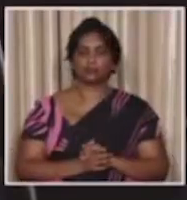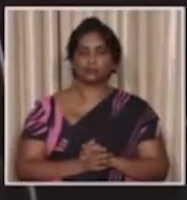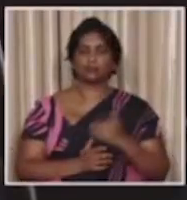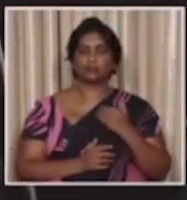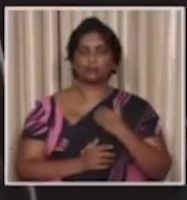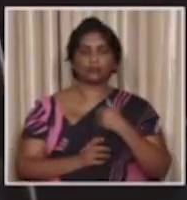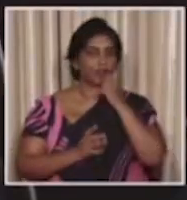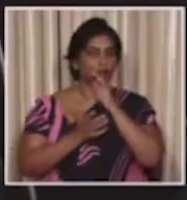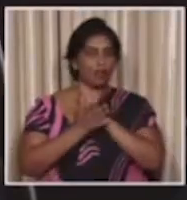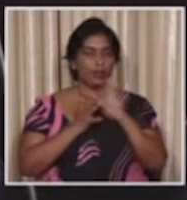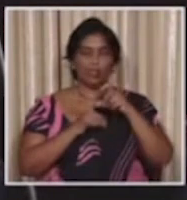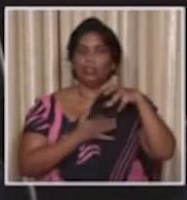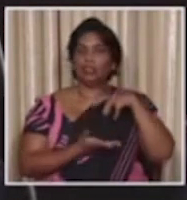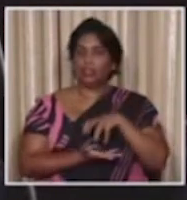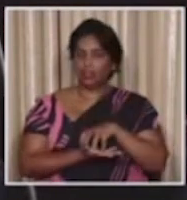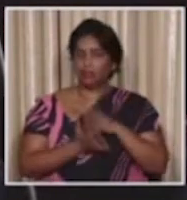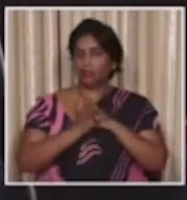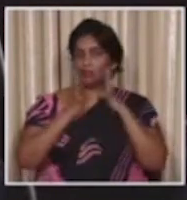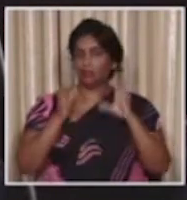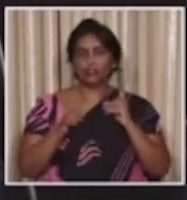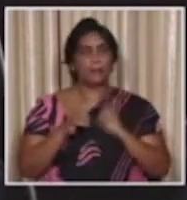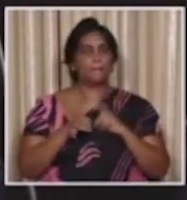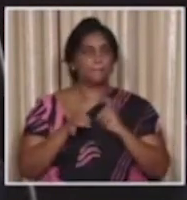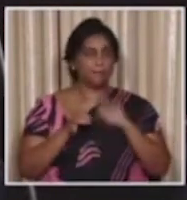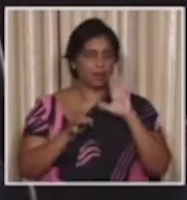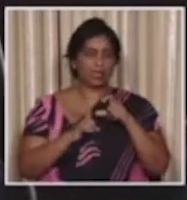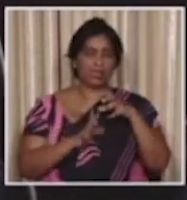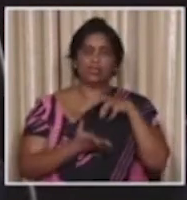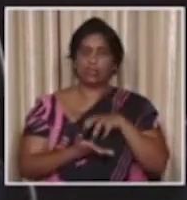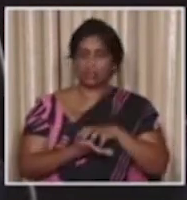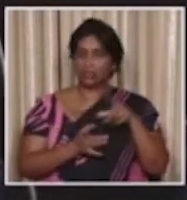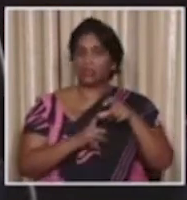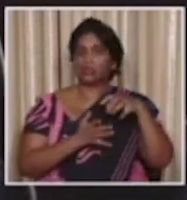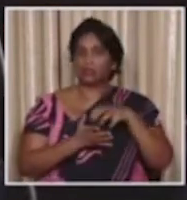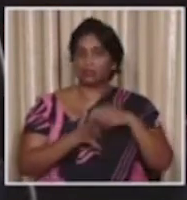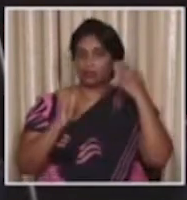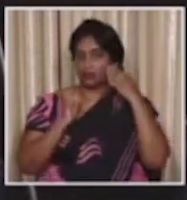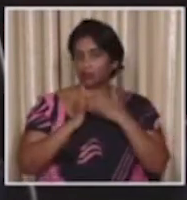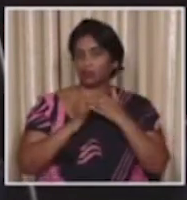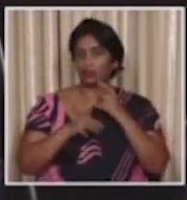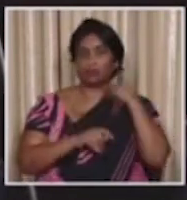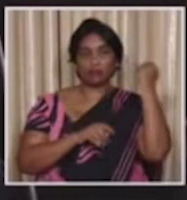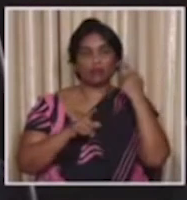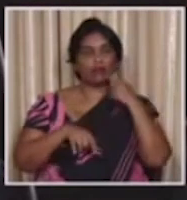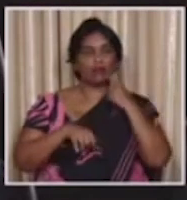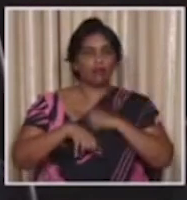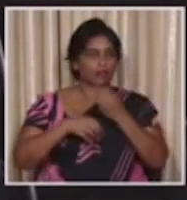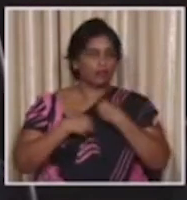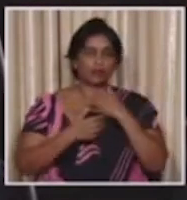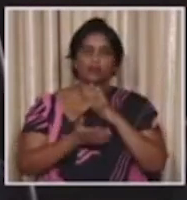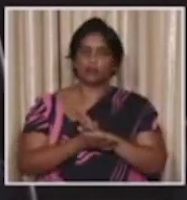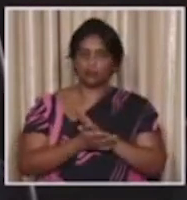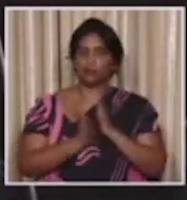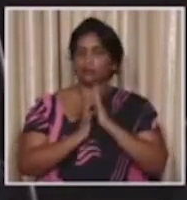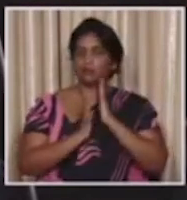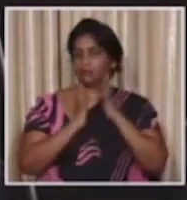අපේ හම්බන්තොට දිස්ටික්කේ විශාල ප්‍රශ්න රාශියක් තියෙන දිස්ත්‍රික්කයක්. ඒ දිස්ත්‍රික්කය ගැන මට කතා කරන අවස්ථාව ලැබීම ගැන මම සතුටු වෙනවා.